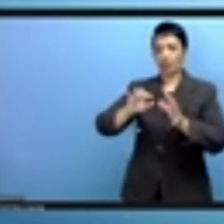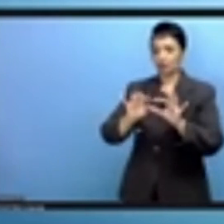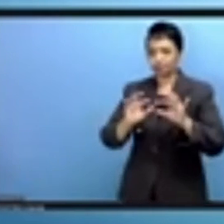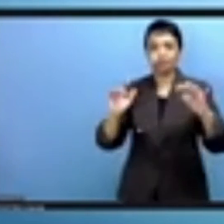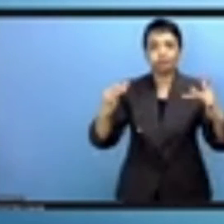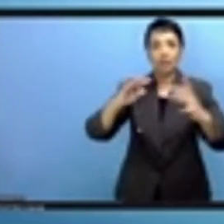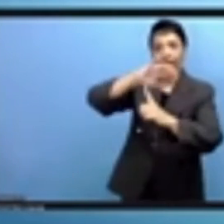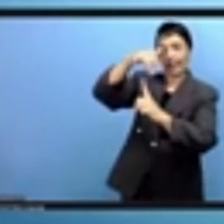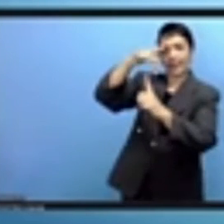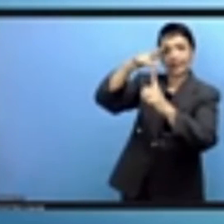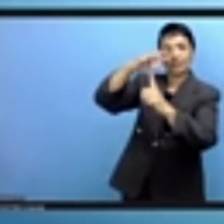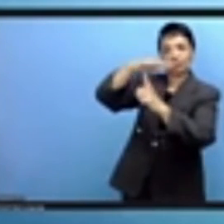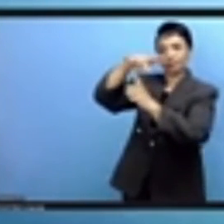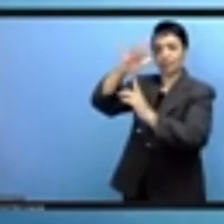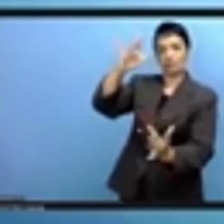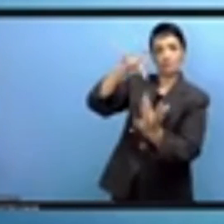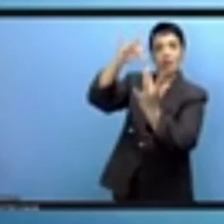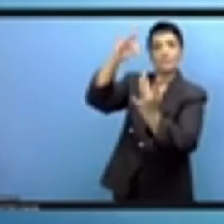一个